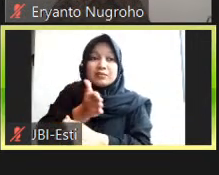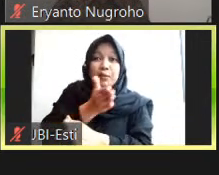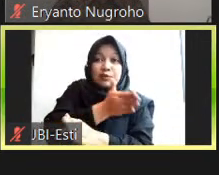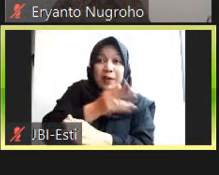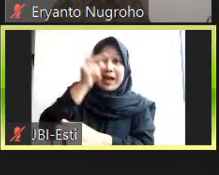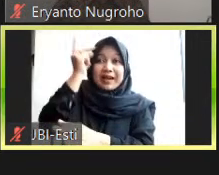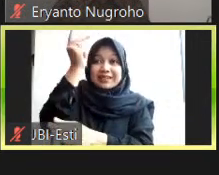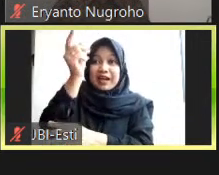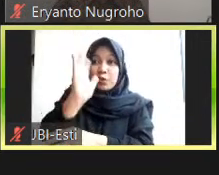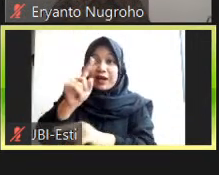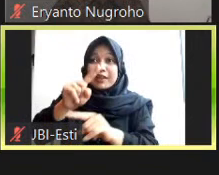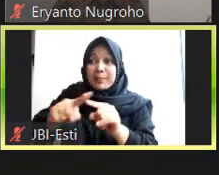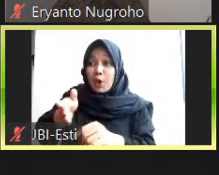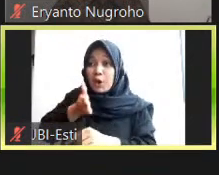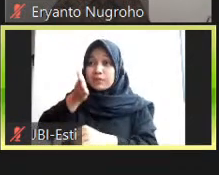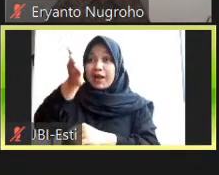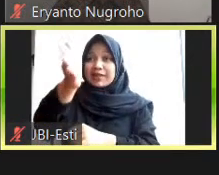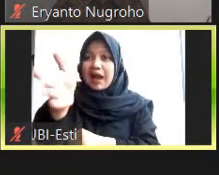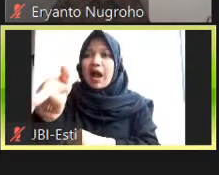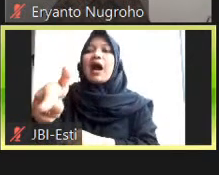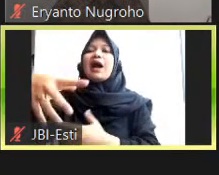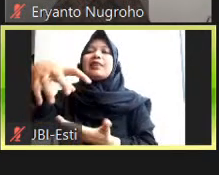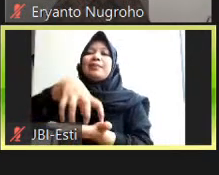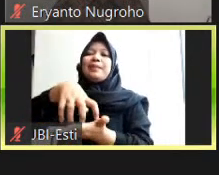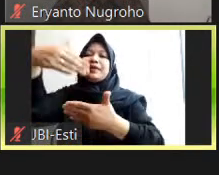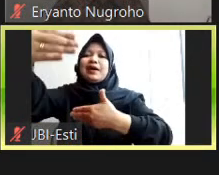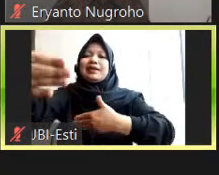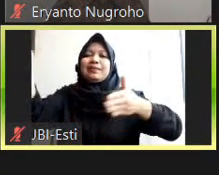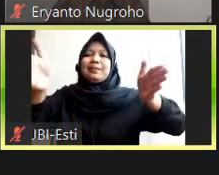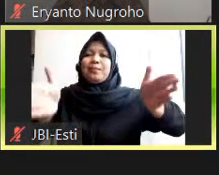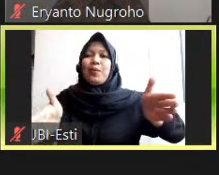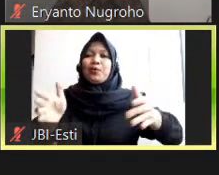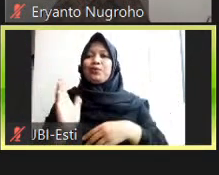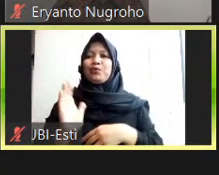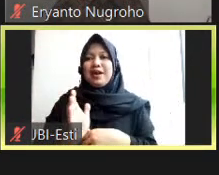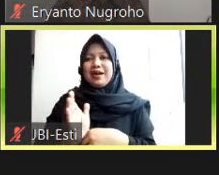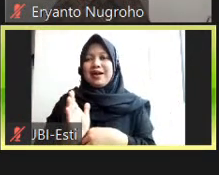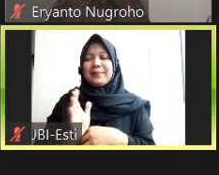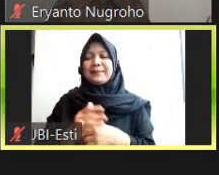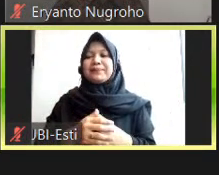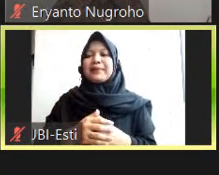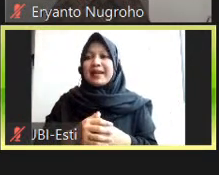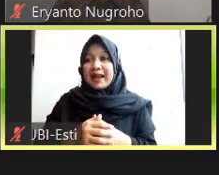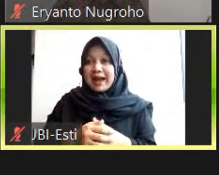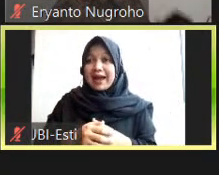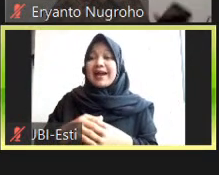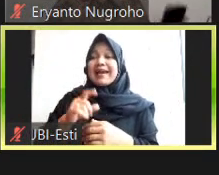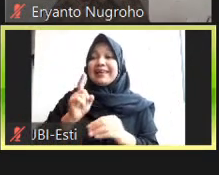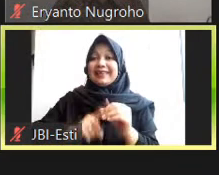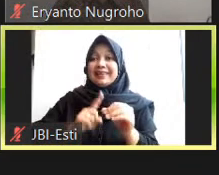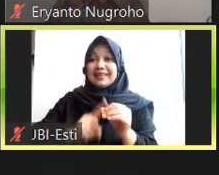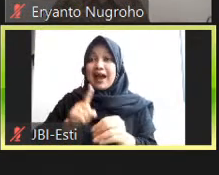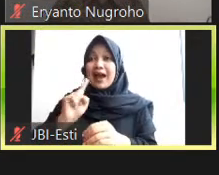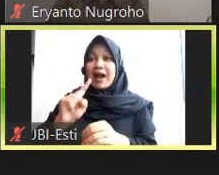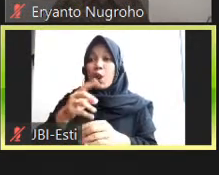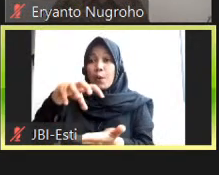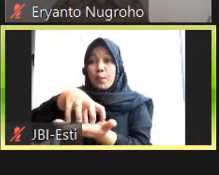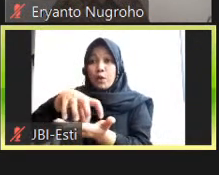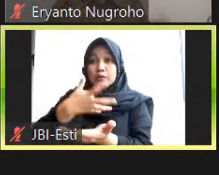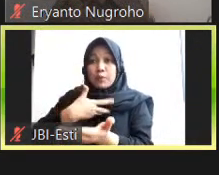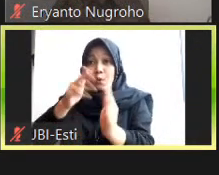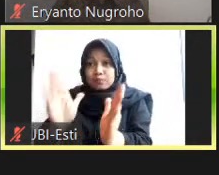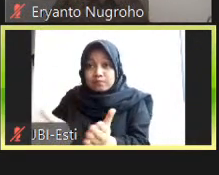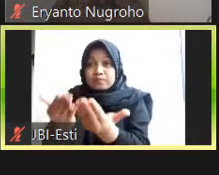gitu. Nah, untuk penentuan lokasi posko yang pasti adalah kita nggak boleh terlalu dekat dengan jarak